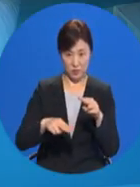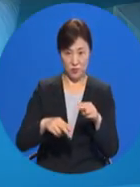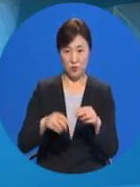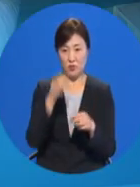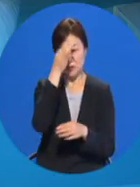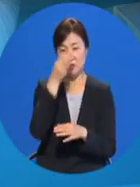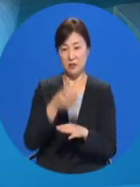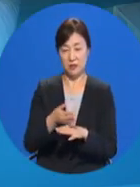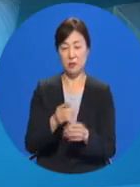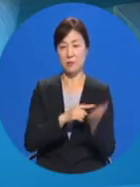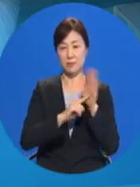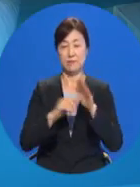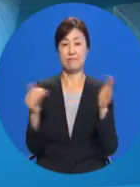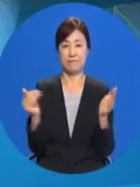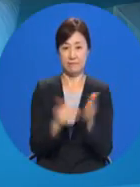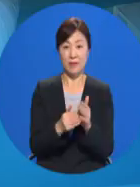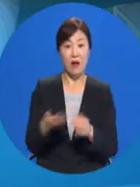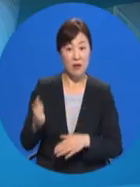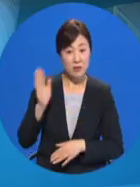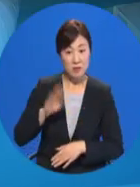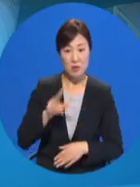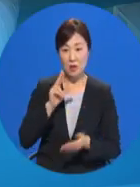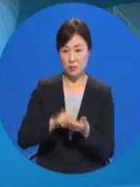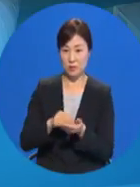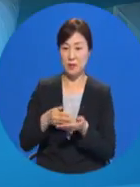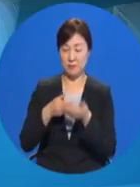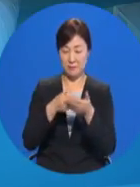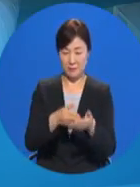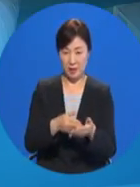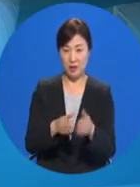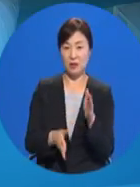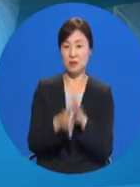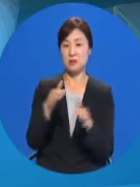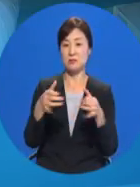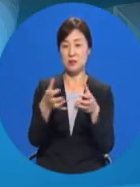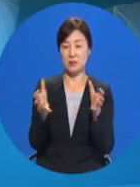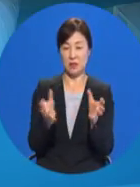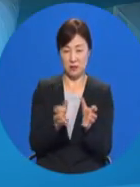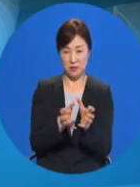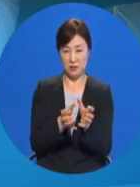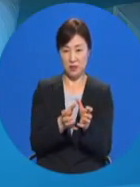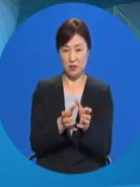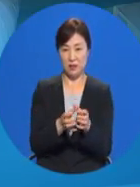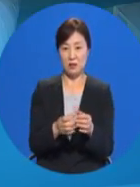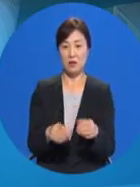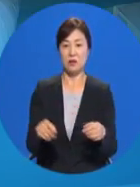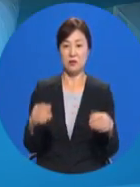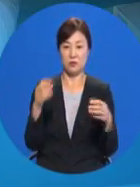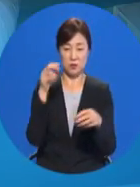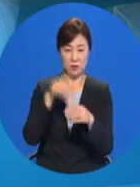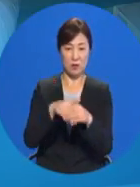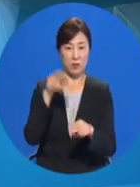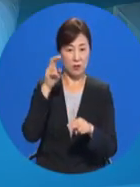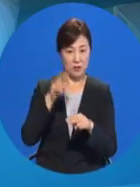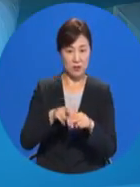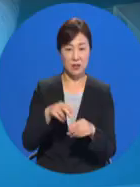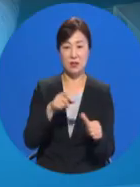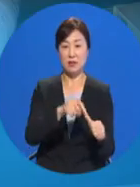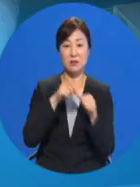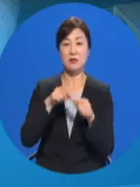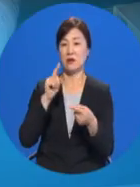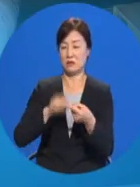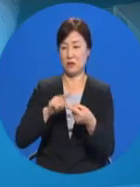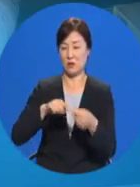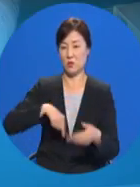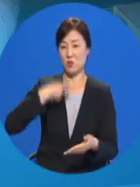일단락됐습니다. 하지만 문제를 제기했던 시민단체들은 이번 일을 계기로 정무직성 인사에 대한 독립성 보장 등